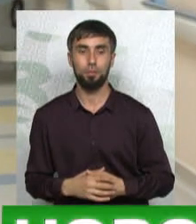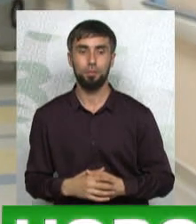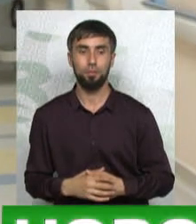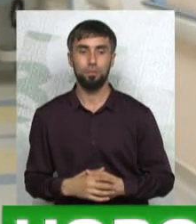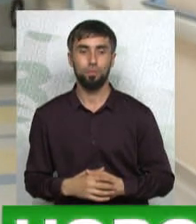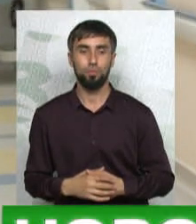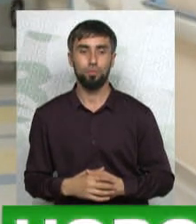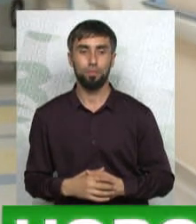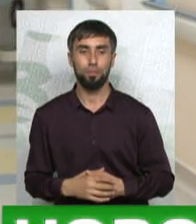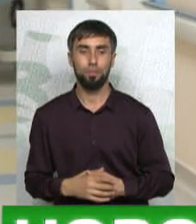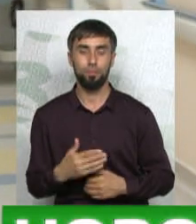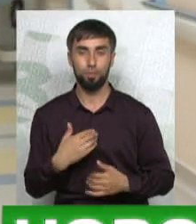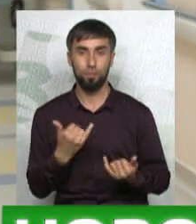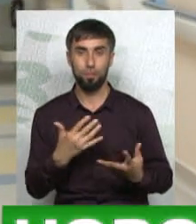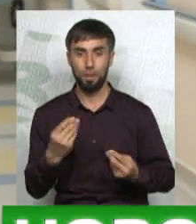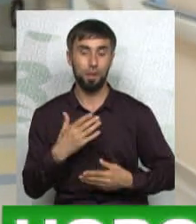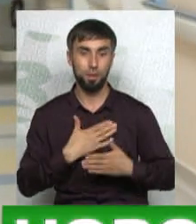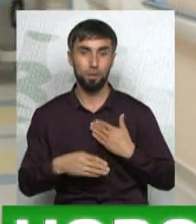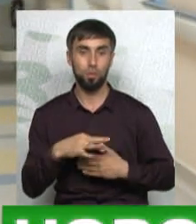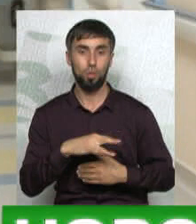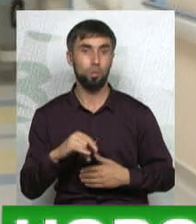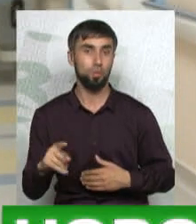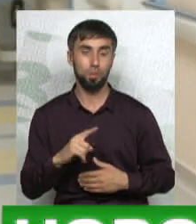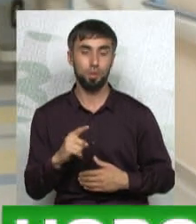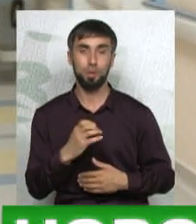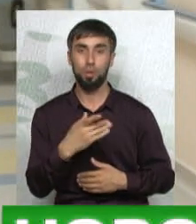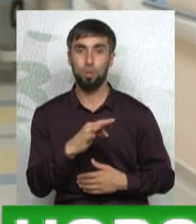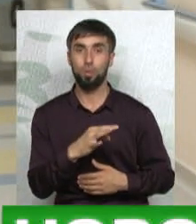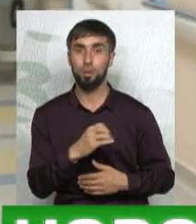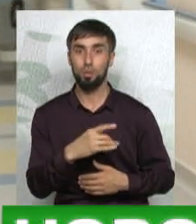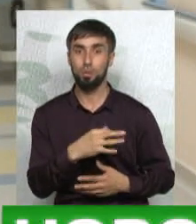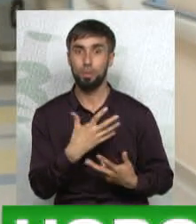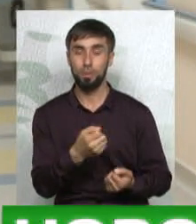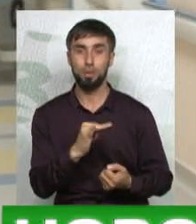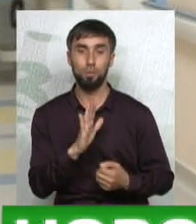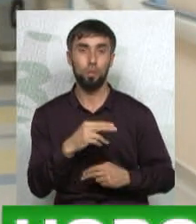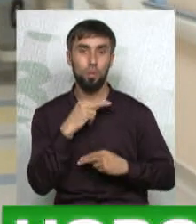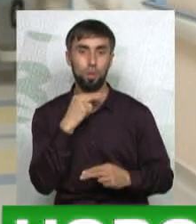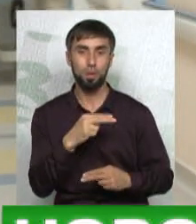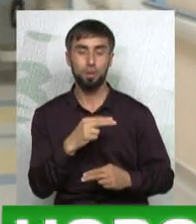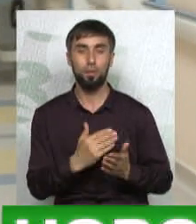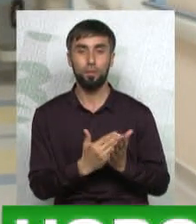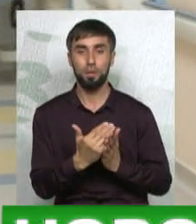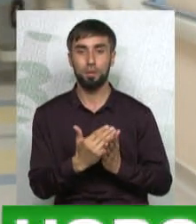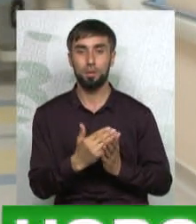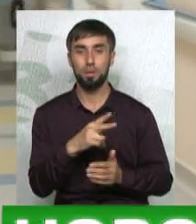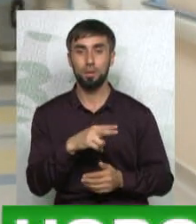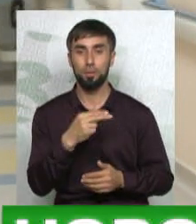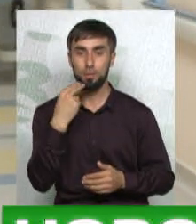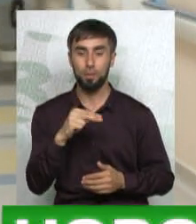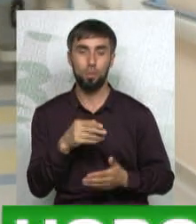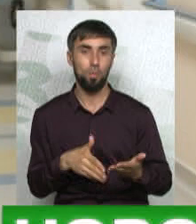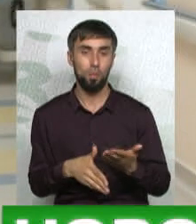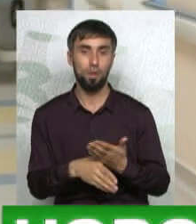мы на сегодняшний день радуемся тому, что его примут и будет оказана высокоспециализированная